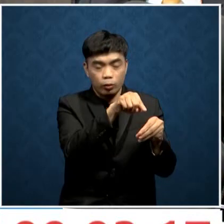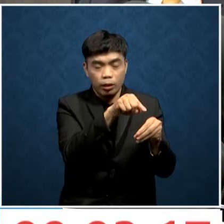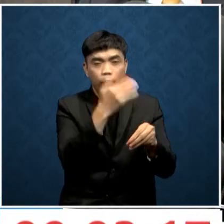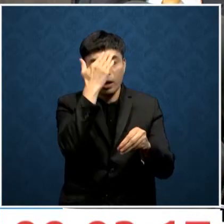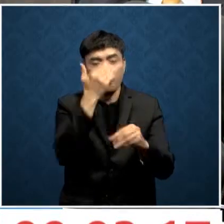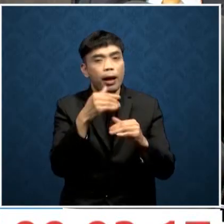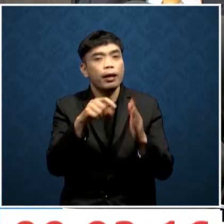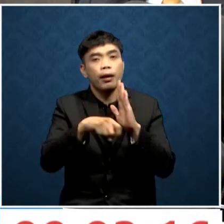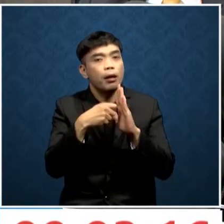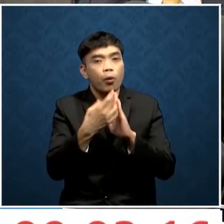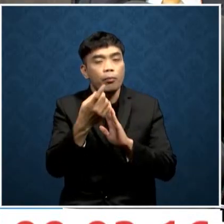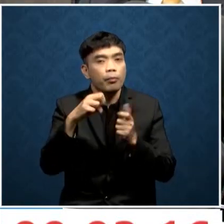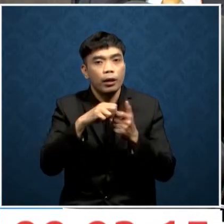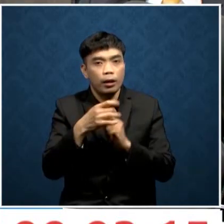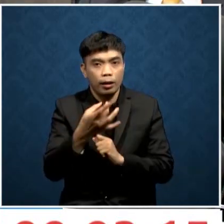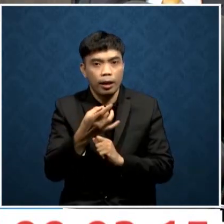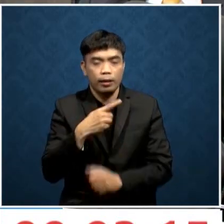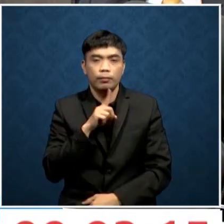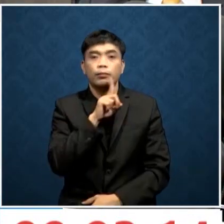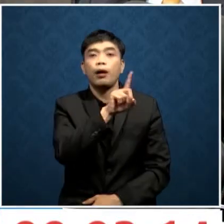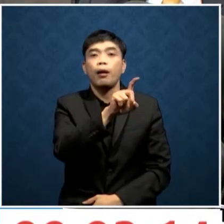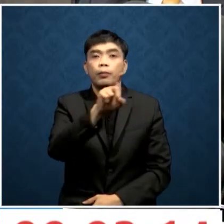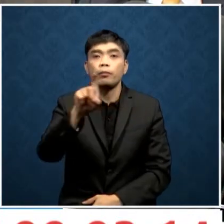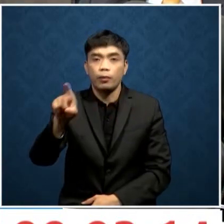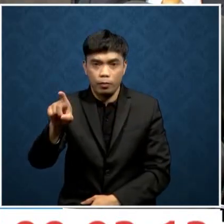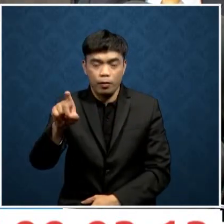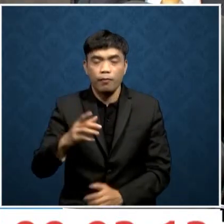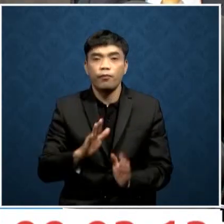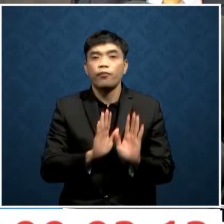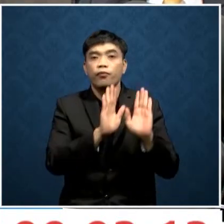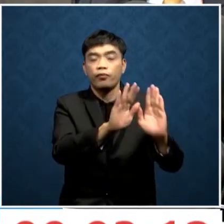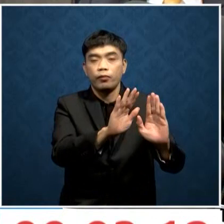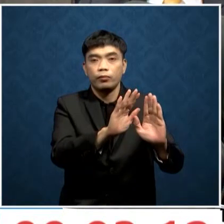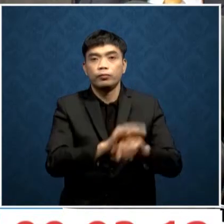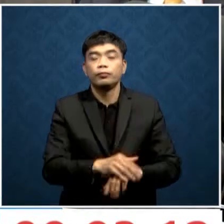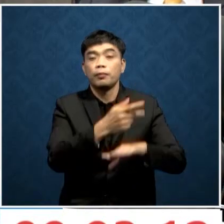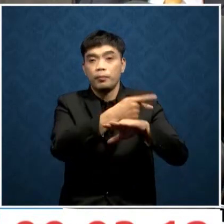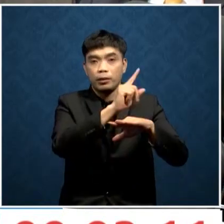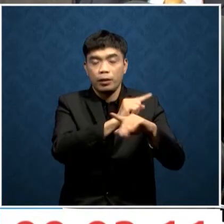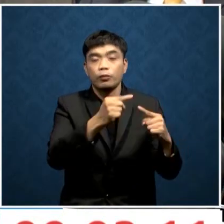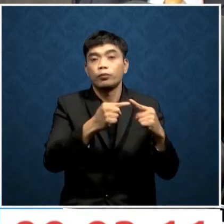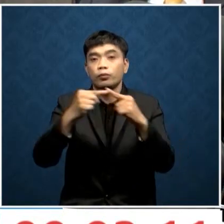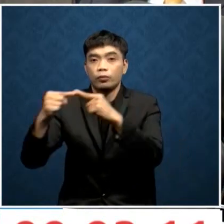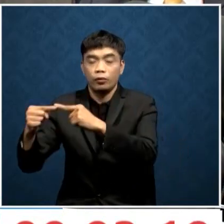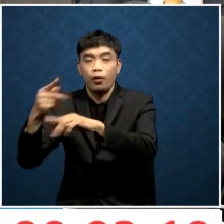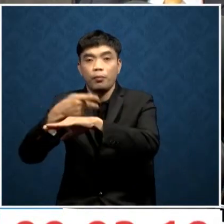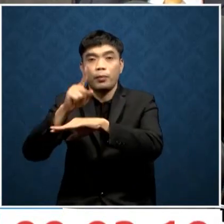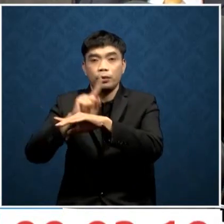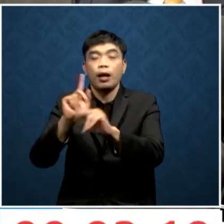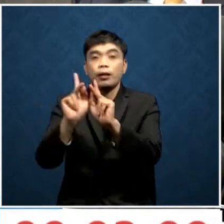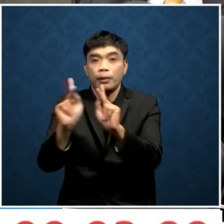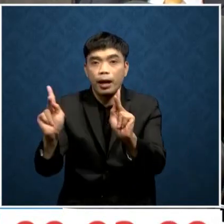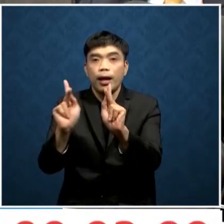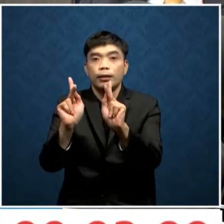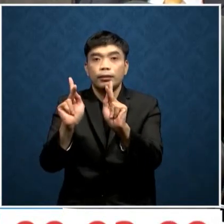สาเหตุอะไรนะครับผมก็เลยอยากเรียนสอบถามนะฮะทั้งผ่านไปยัง ท่านประธานไปยังท่านประธานกรรมการและกรรมการทุกท่